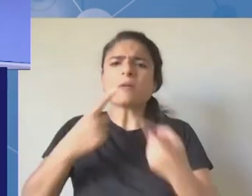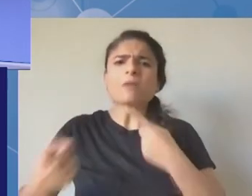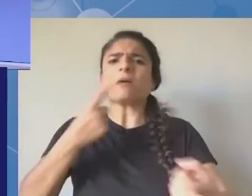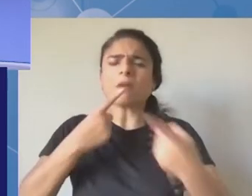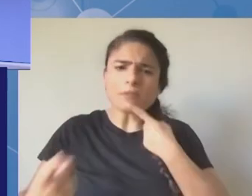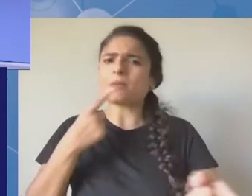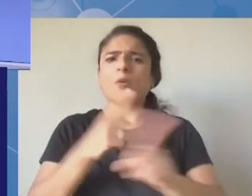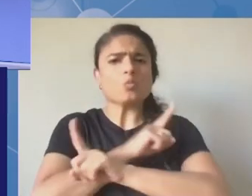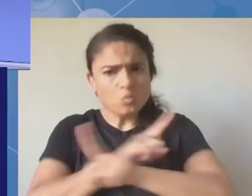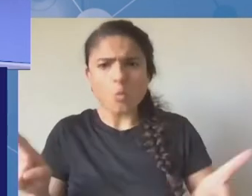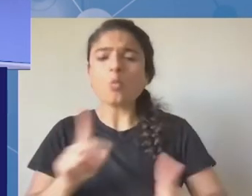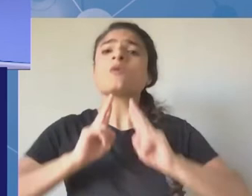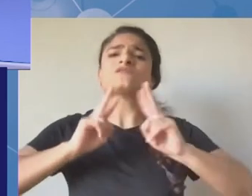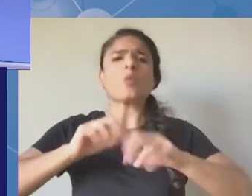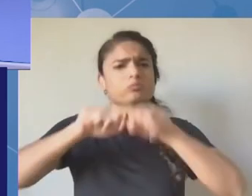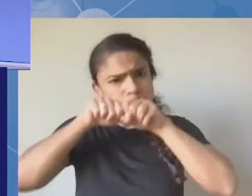أن